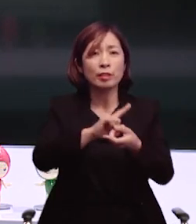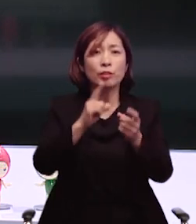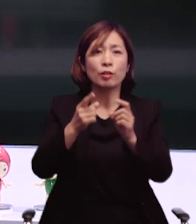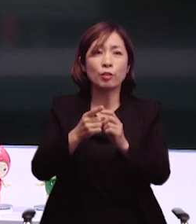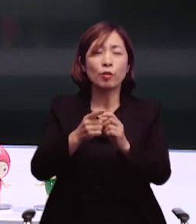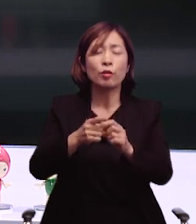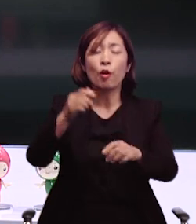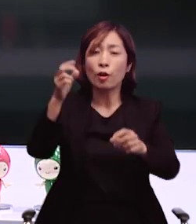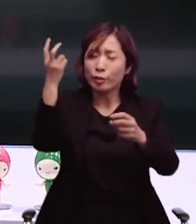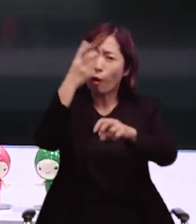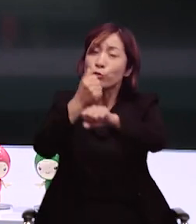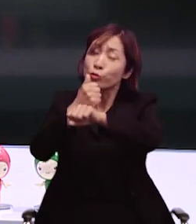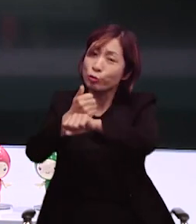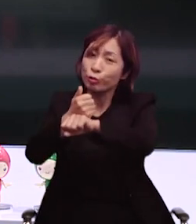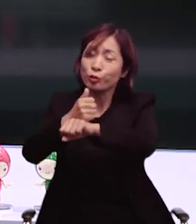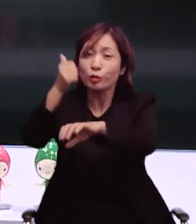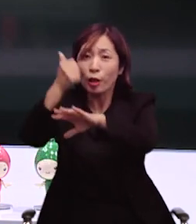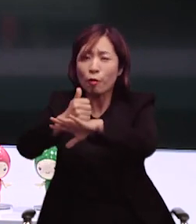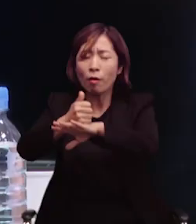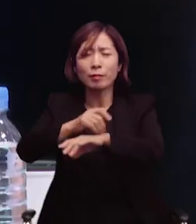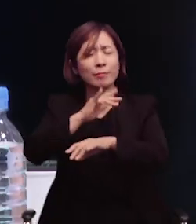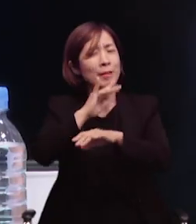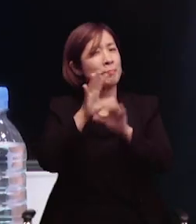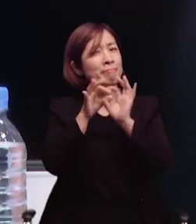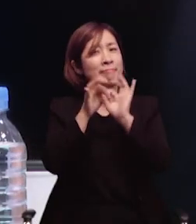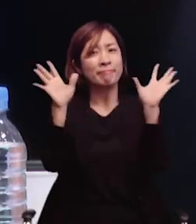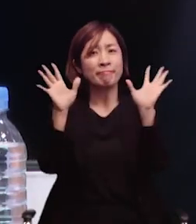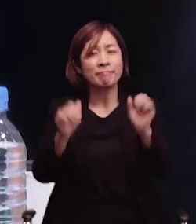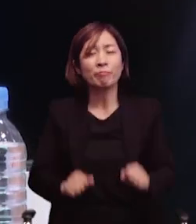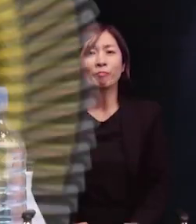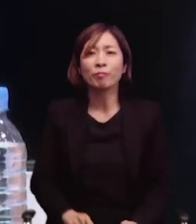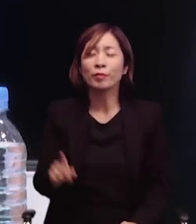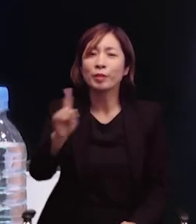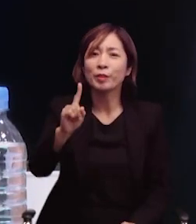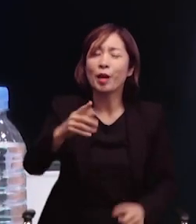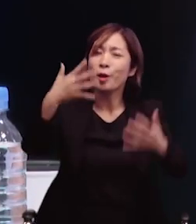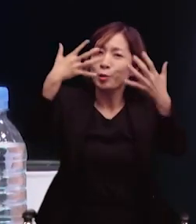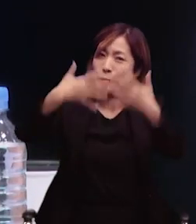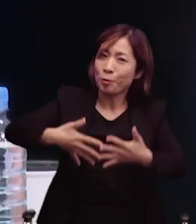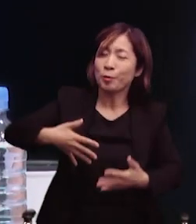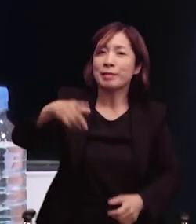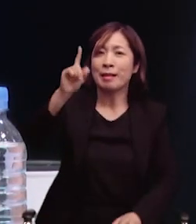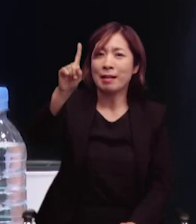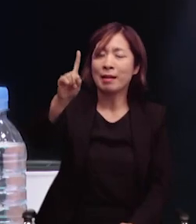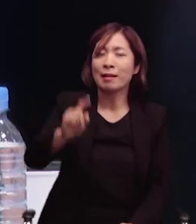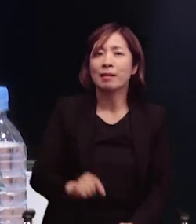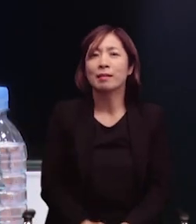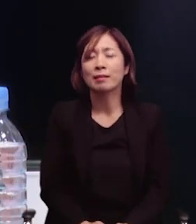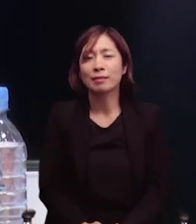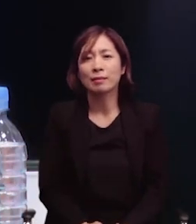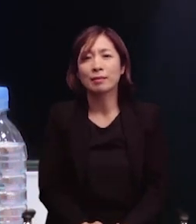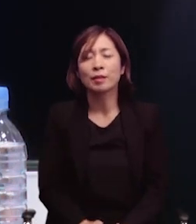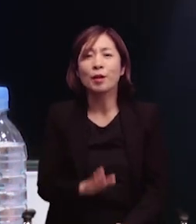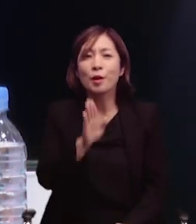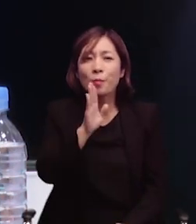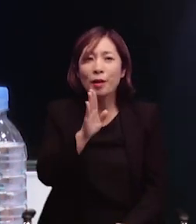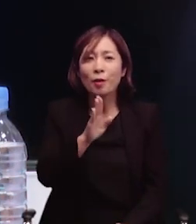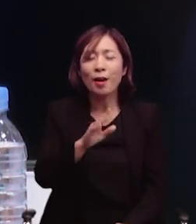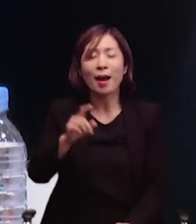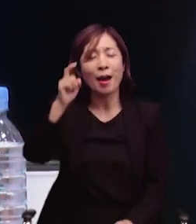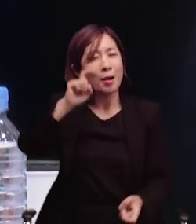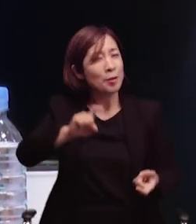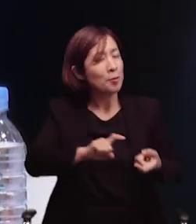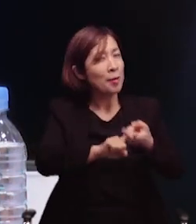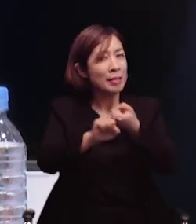연구결과에 나왔어요 나이도 3번 어때요 이게 조건이 딱 하나예요 그게 관심이